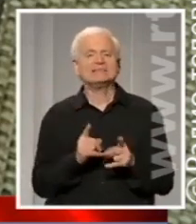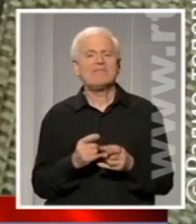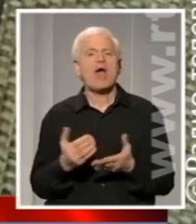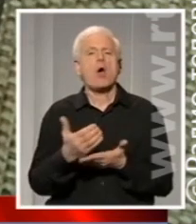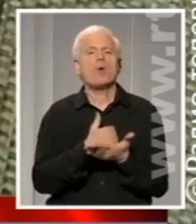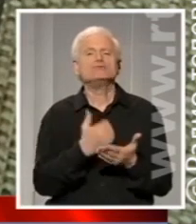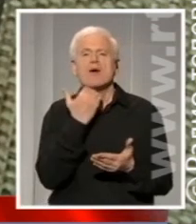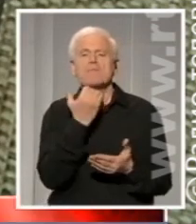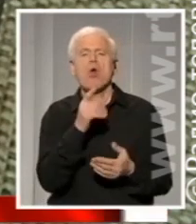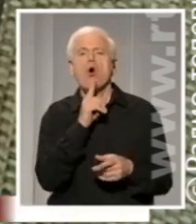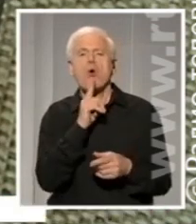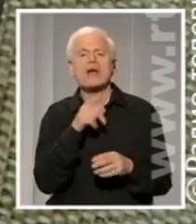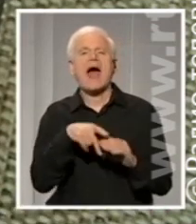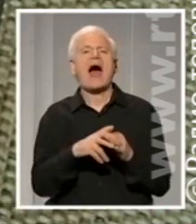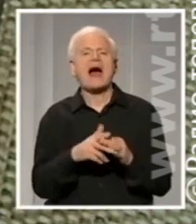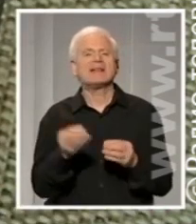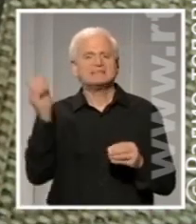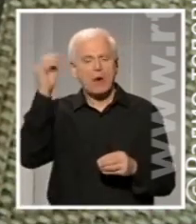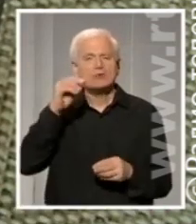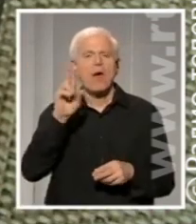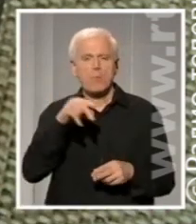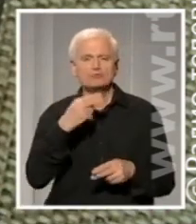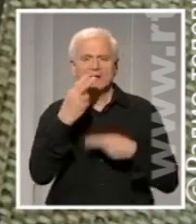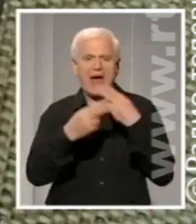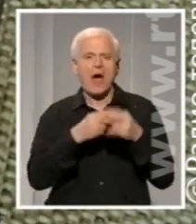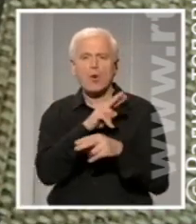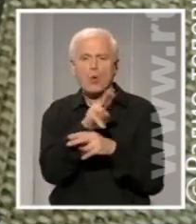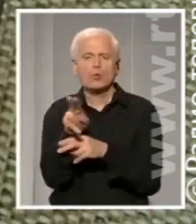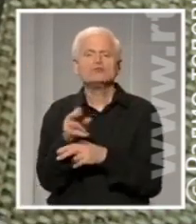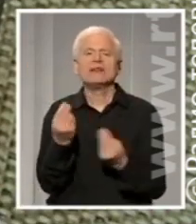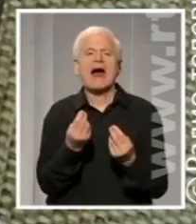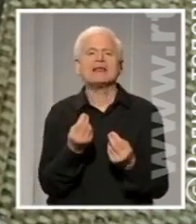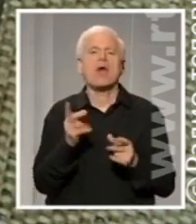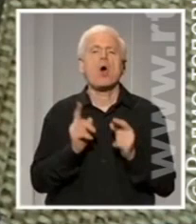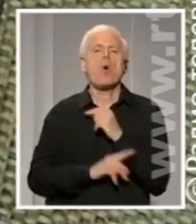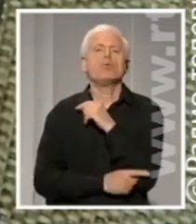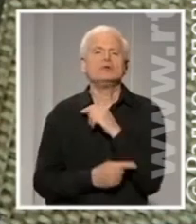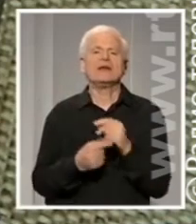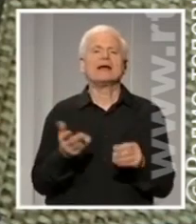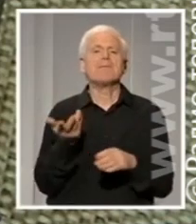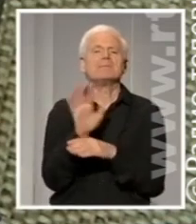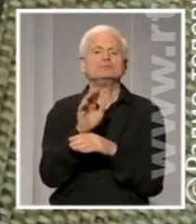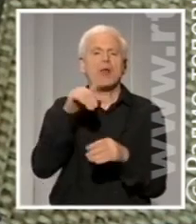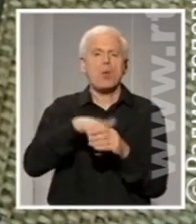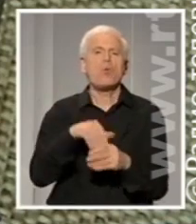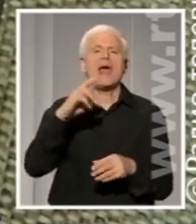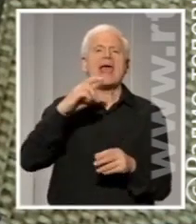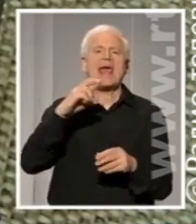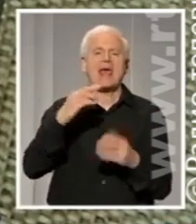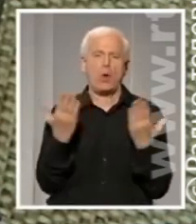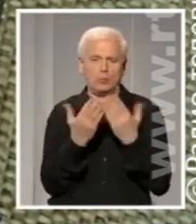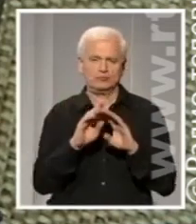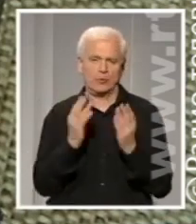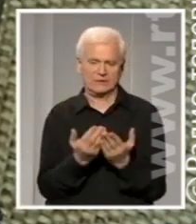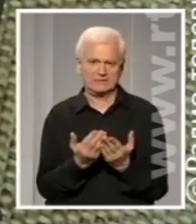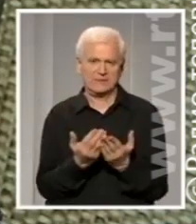alat za online učenje, može da iskontroliše prisustvo učenika u tom prostoru, u e-učionici.